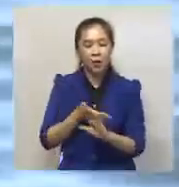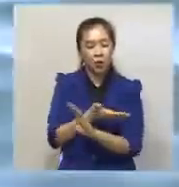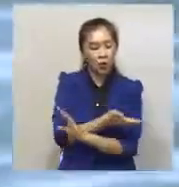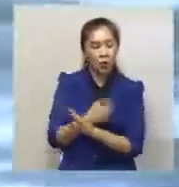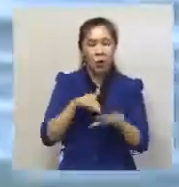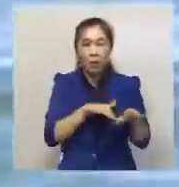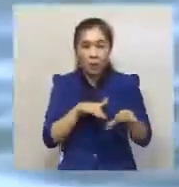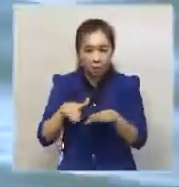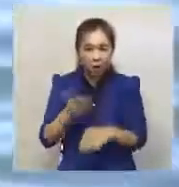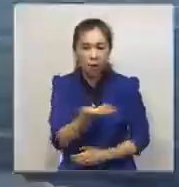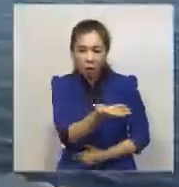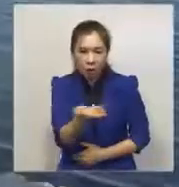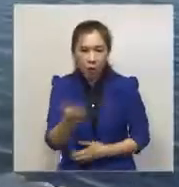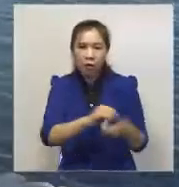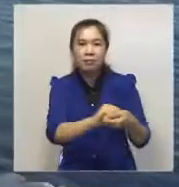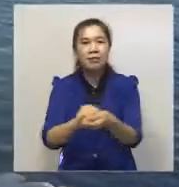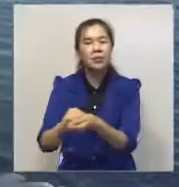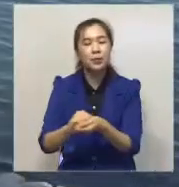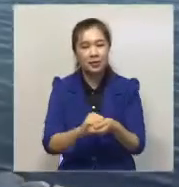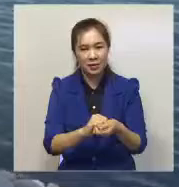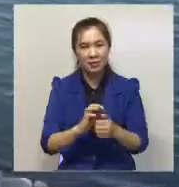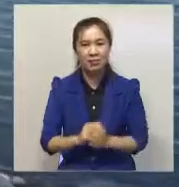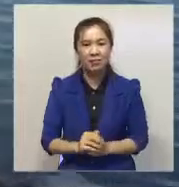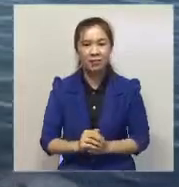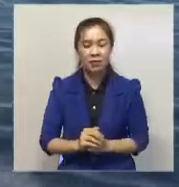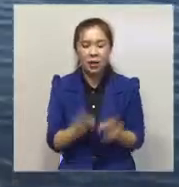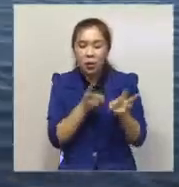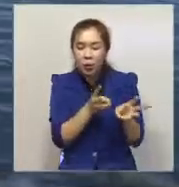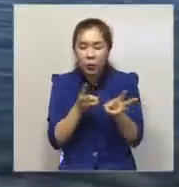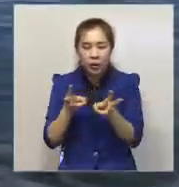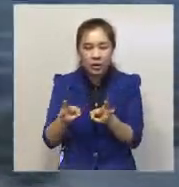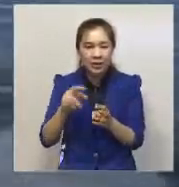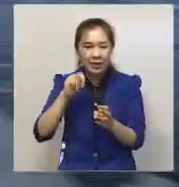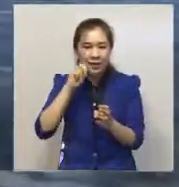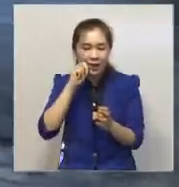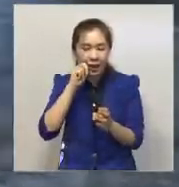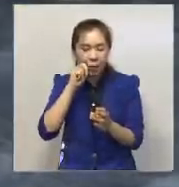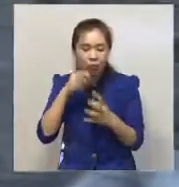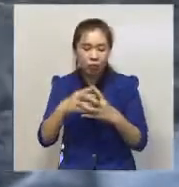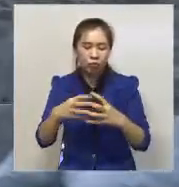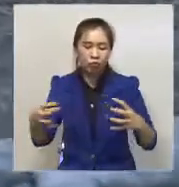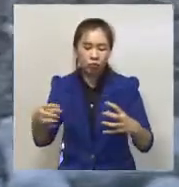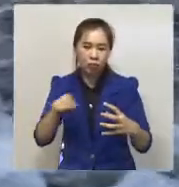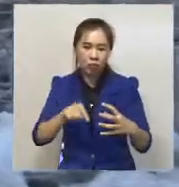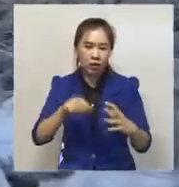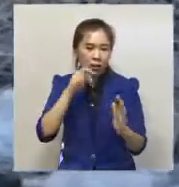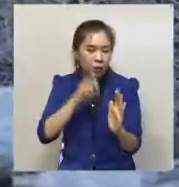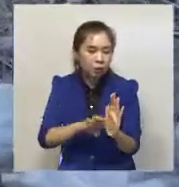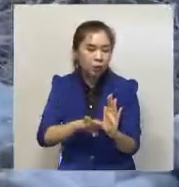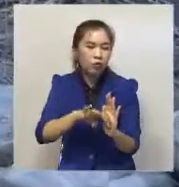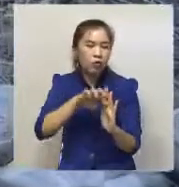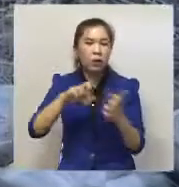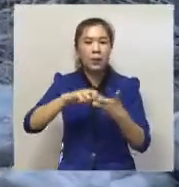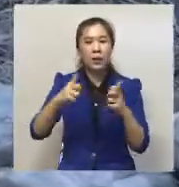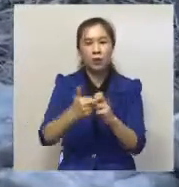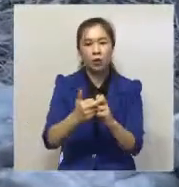ร้อมค่ะก็มีการขอความร่วมมือหน่วยงานที่เกี่ยวข้องนะคะให้เร่งหาวิธีเติมน้ำในแหล่งน้ำเพื่อให้เกิดผลกระทบต่อประชาช